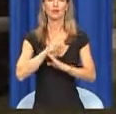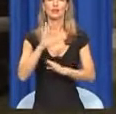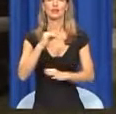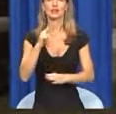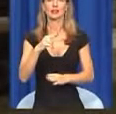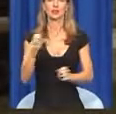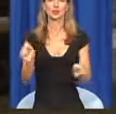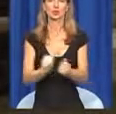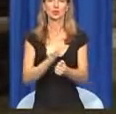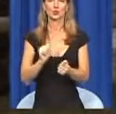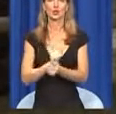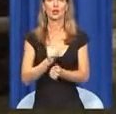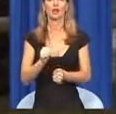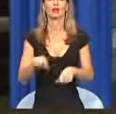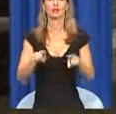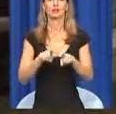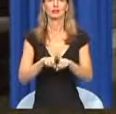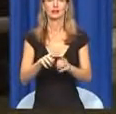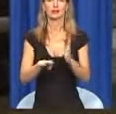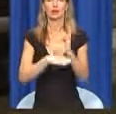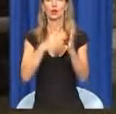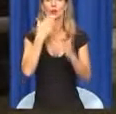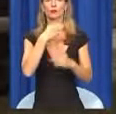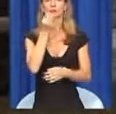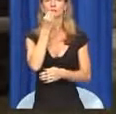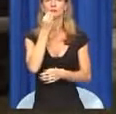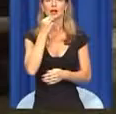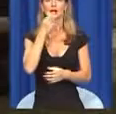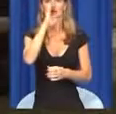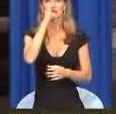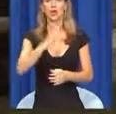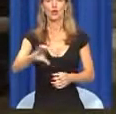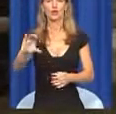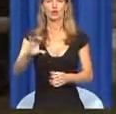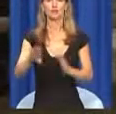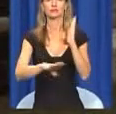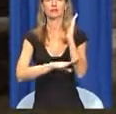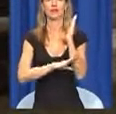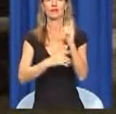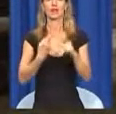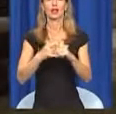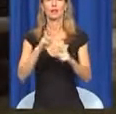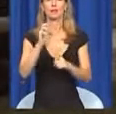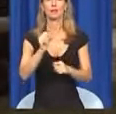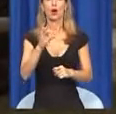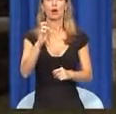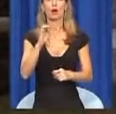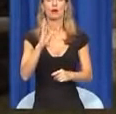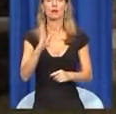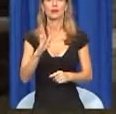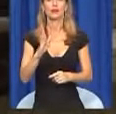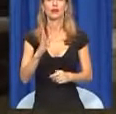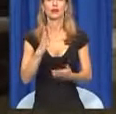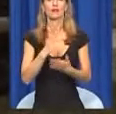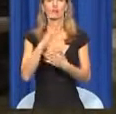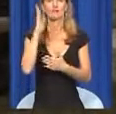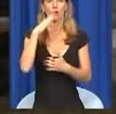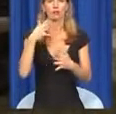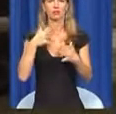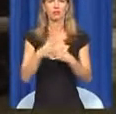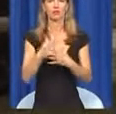посухи. А ще такими деревами полюбляють ласувати слони. Деревина цих баобабів м'яка та добре насичена